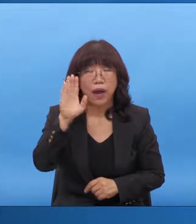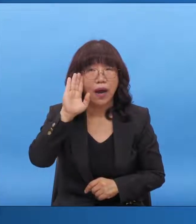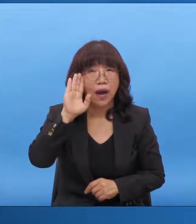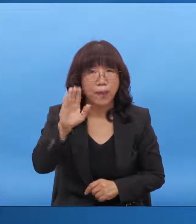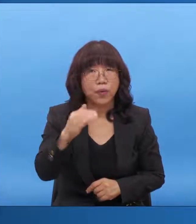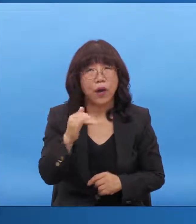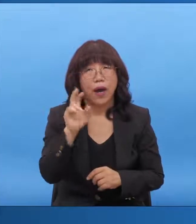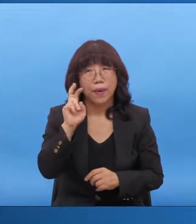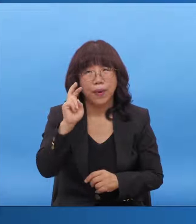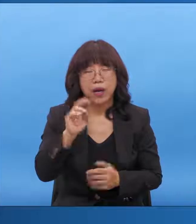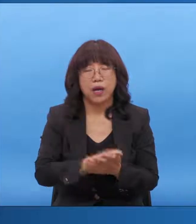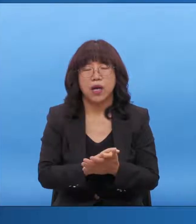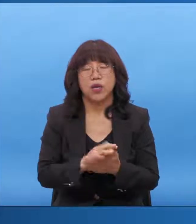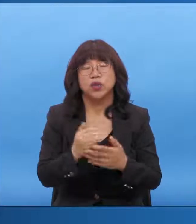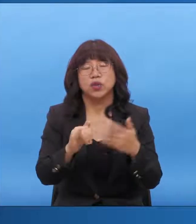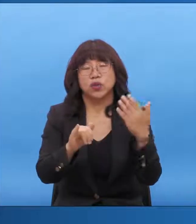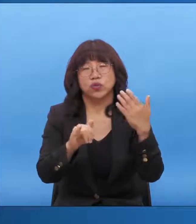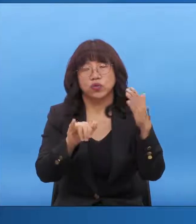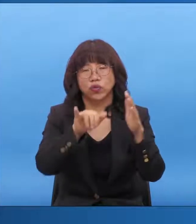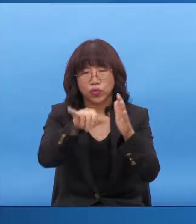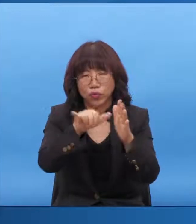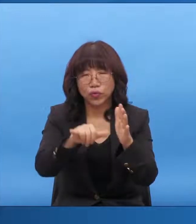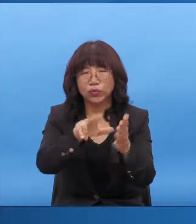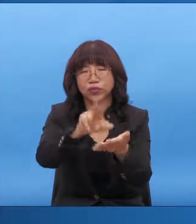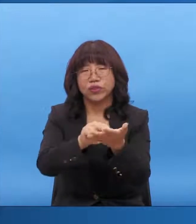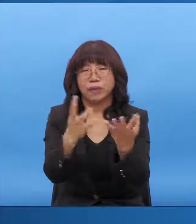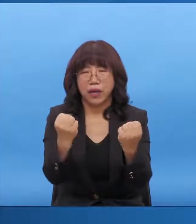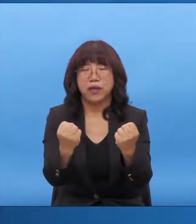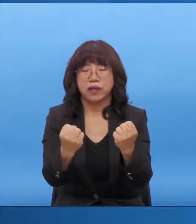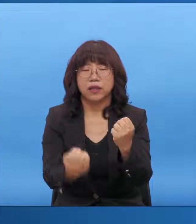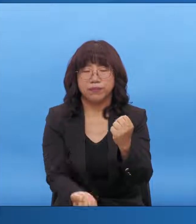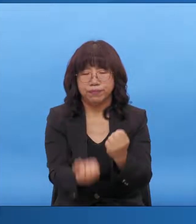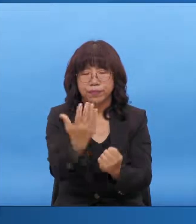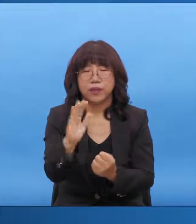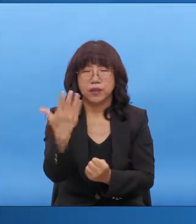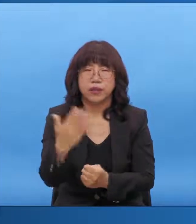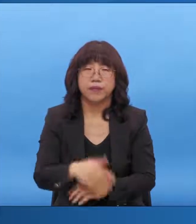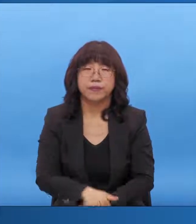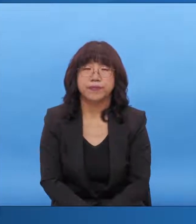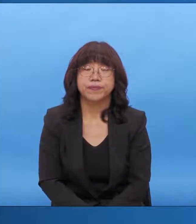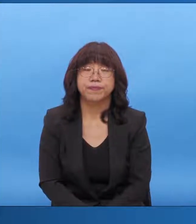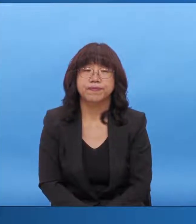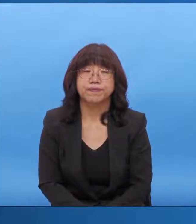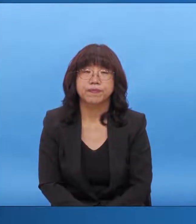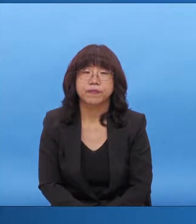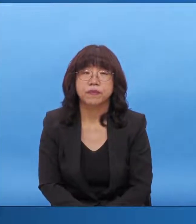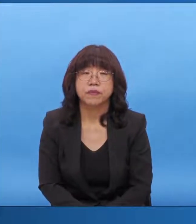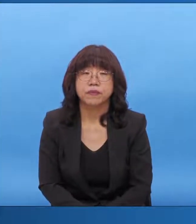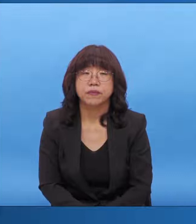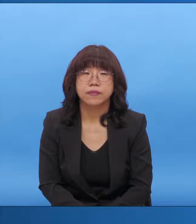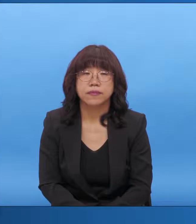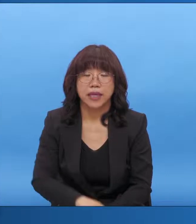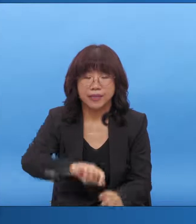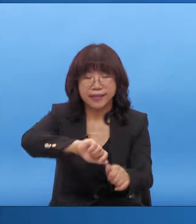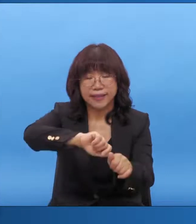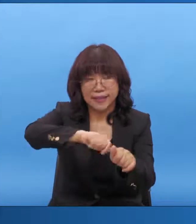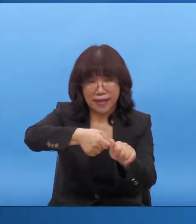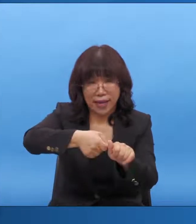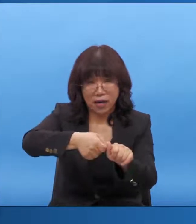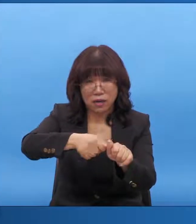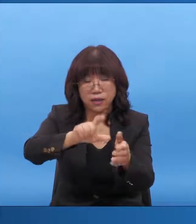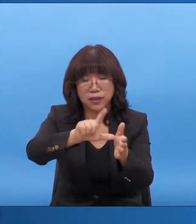발생되고 많은 일들이 또 생길 겁니다. And of course, in the future, many other problems will arise. 재앙 시대가 이런 시대가 들어닥치기